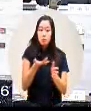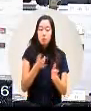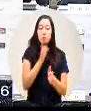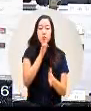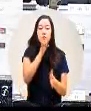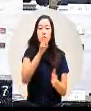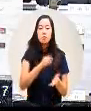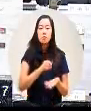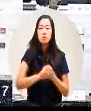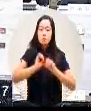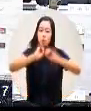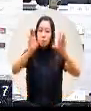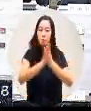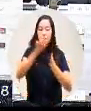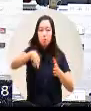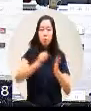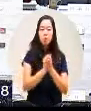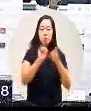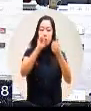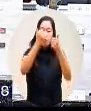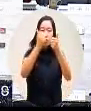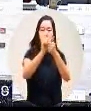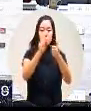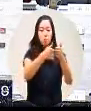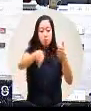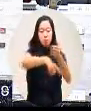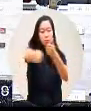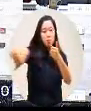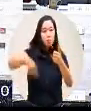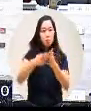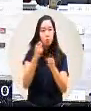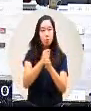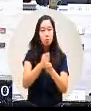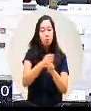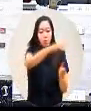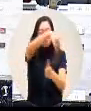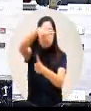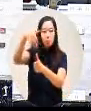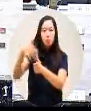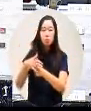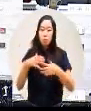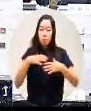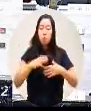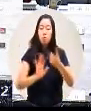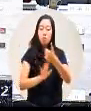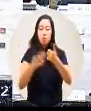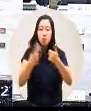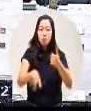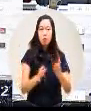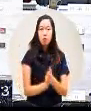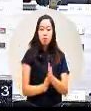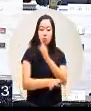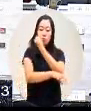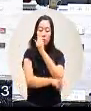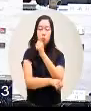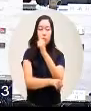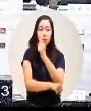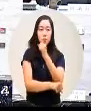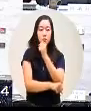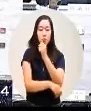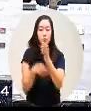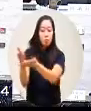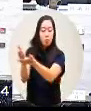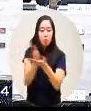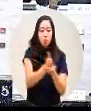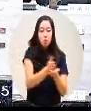了，我这议员官啦，如果说叫这些官员还是说叫这些基层的来说